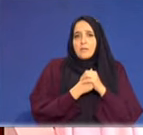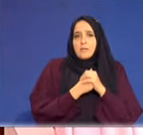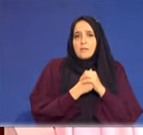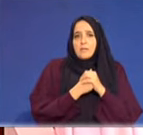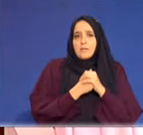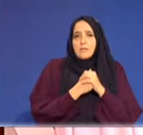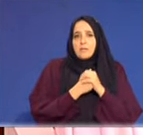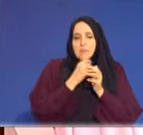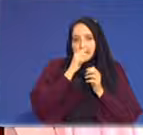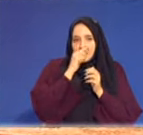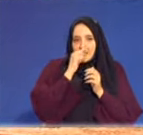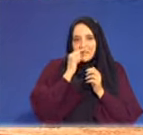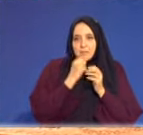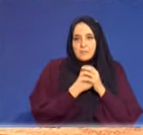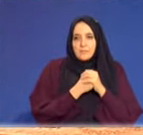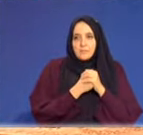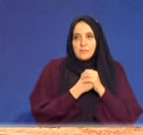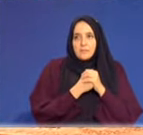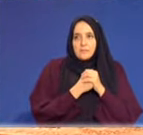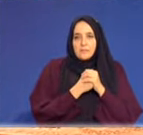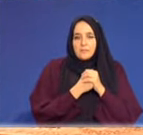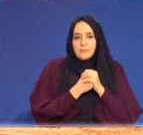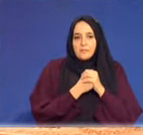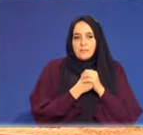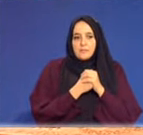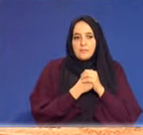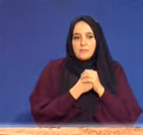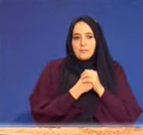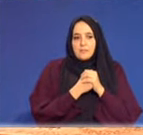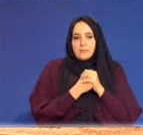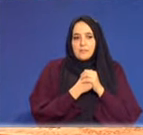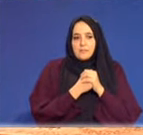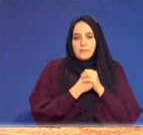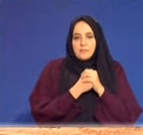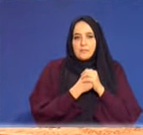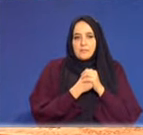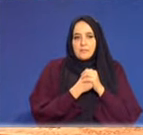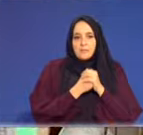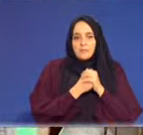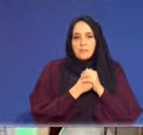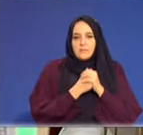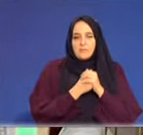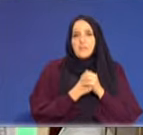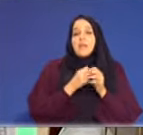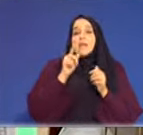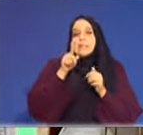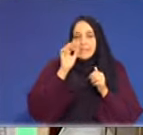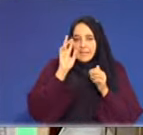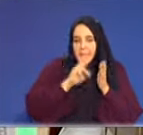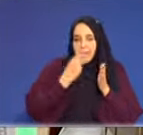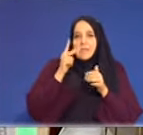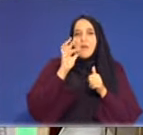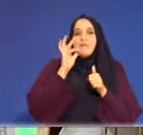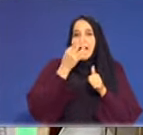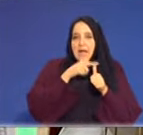مات قبل ما تزوج مع هذا؟ تعودي خي مات. طيب سمرة كان عندك أخ تزوج بزوج